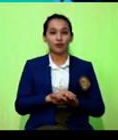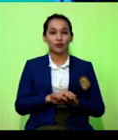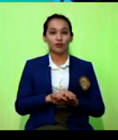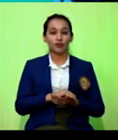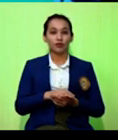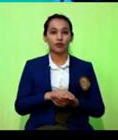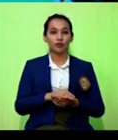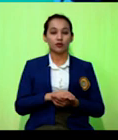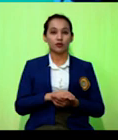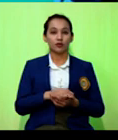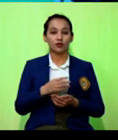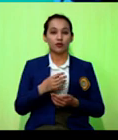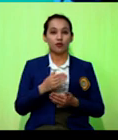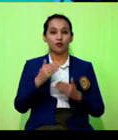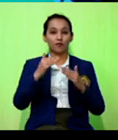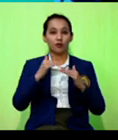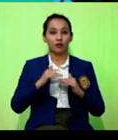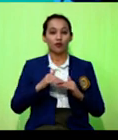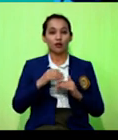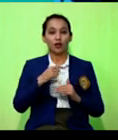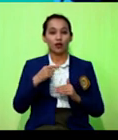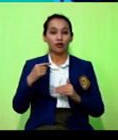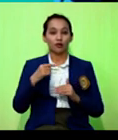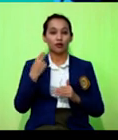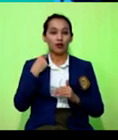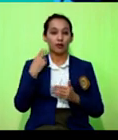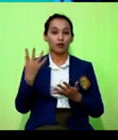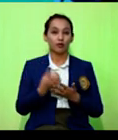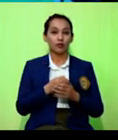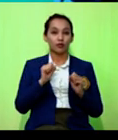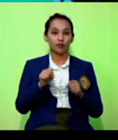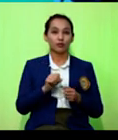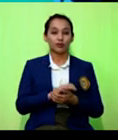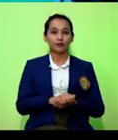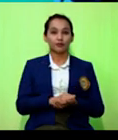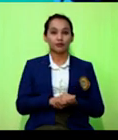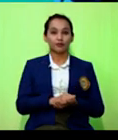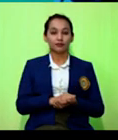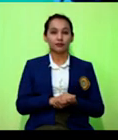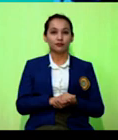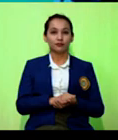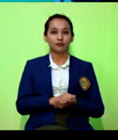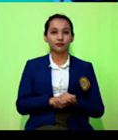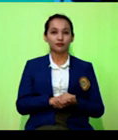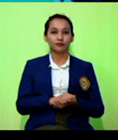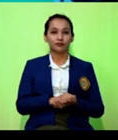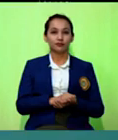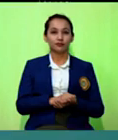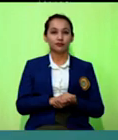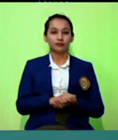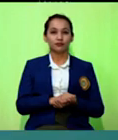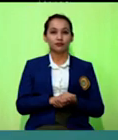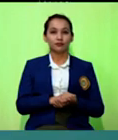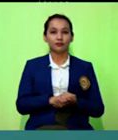ikkinchi ayriluvchini topa olamiz. Ya'ni kamayuvchi ma'lum, bu yerda ayriluvchi